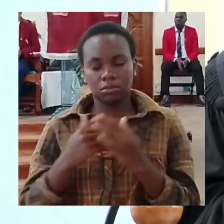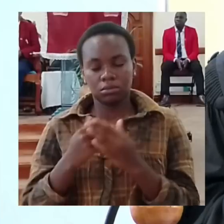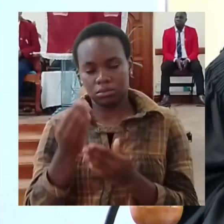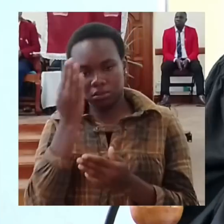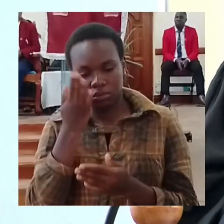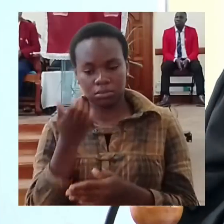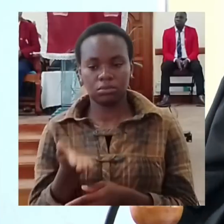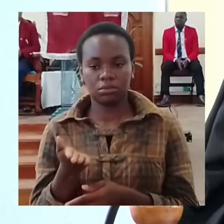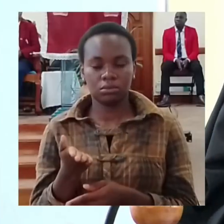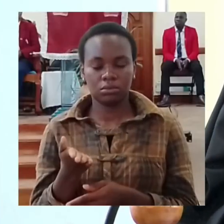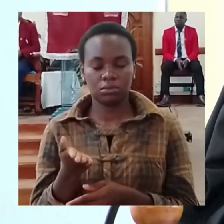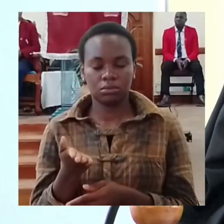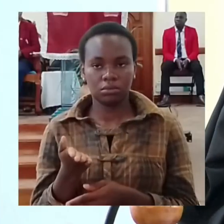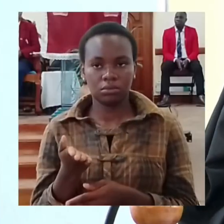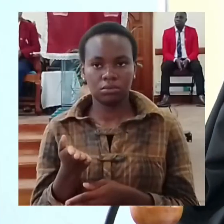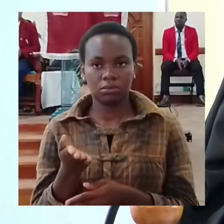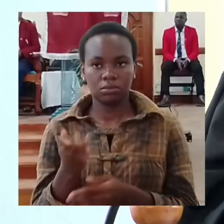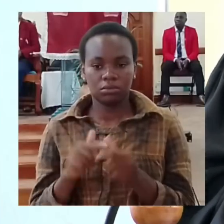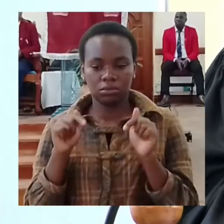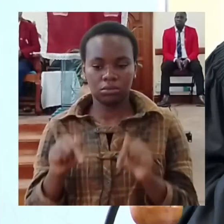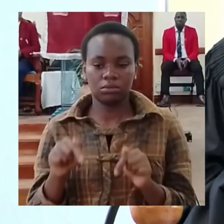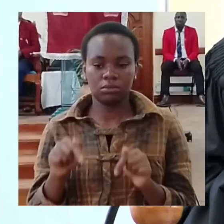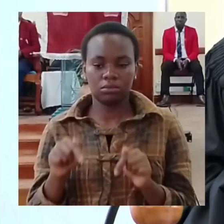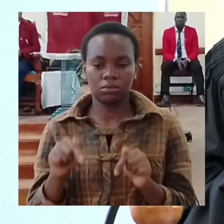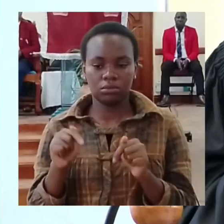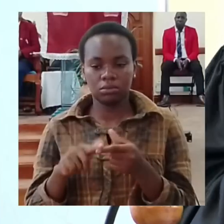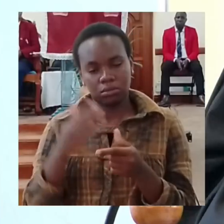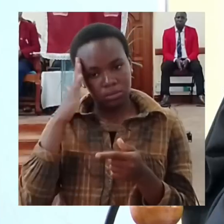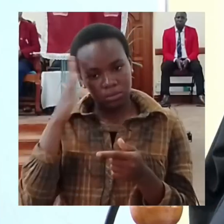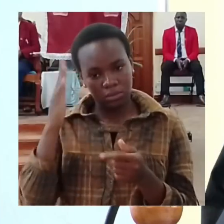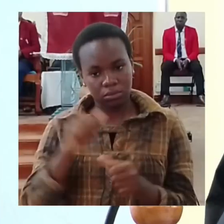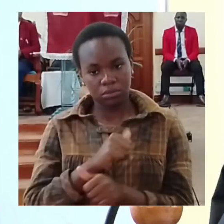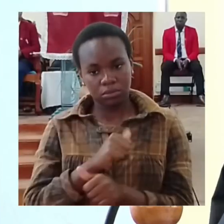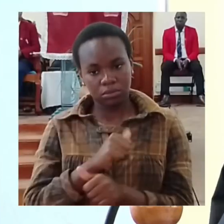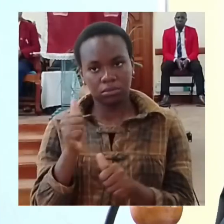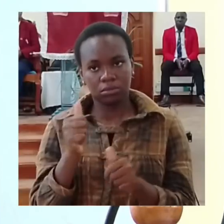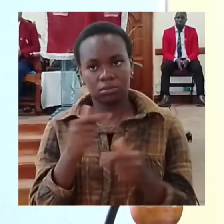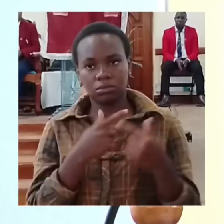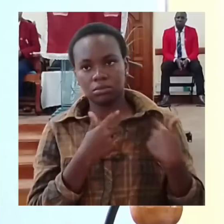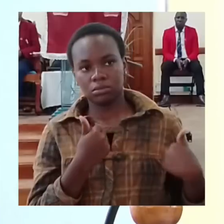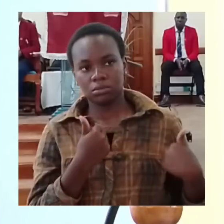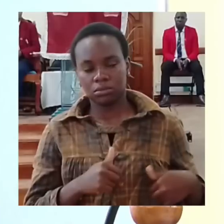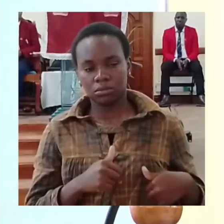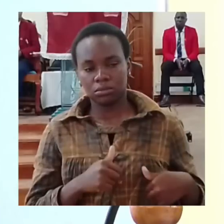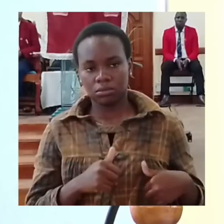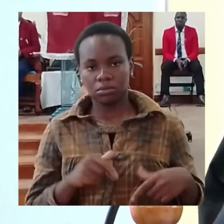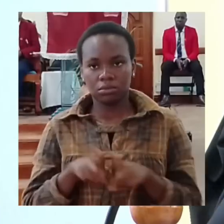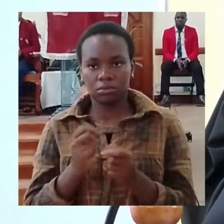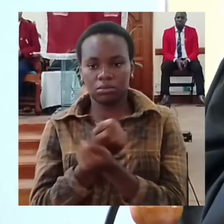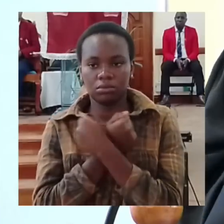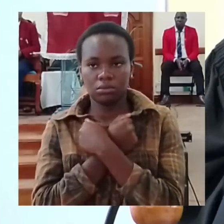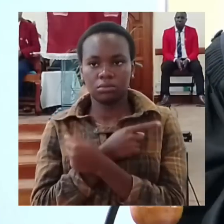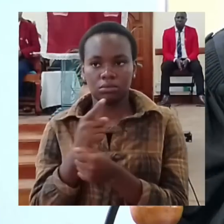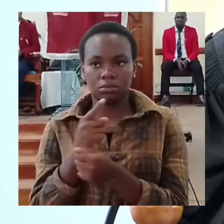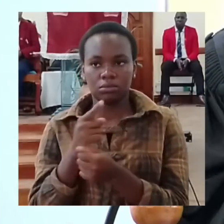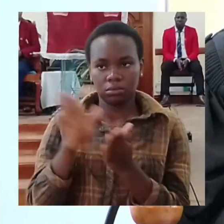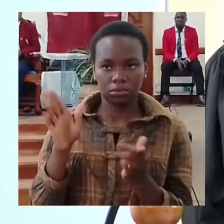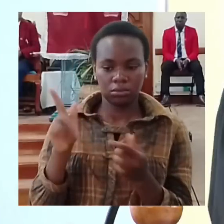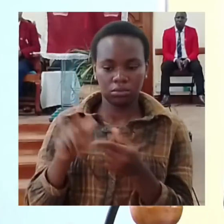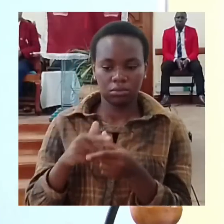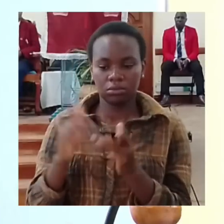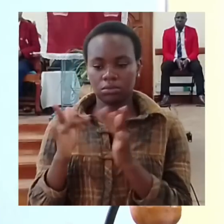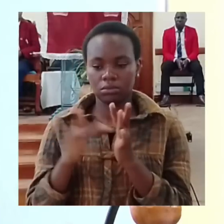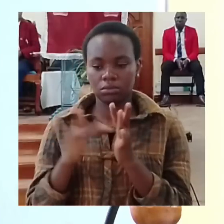Isiraeli. Mũthenya wa ũmũthĩ nĩ wega twĩyũrie kana ngoro citũ no ciendwo nĩ Ngai. Ngai angĩũka